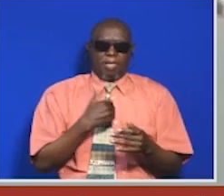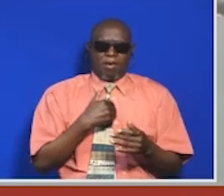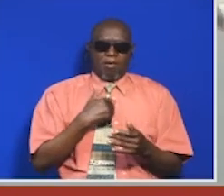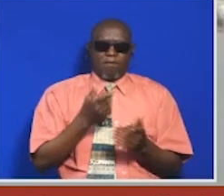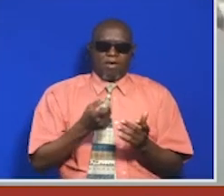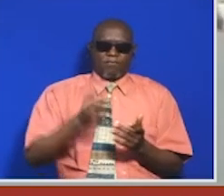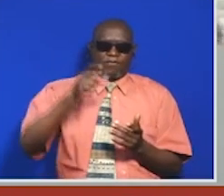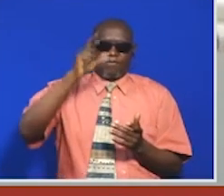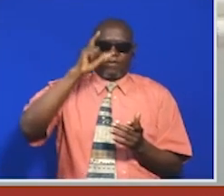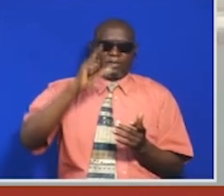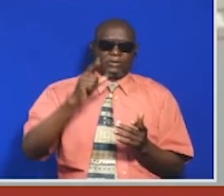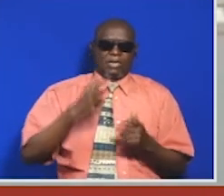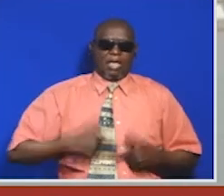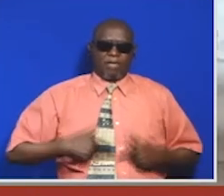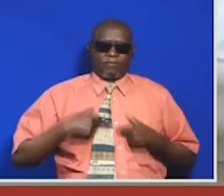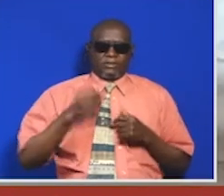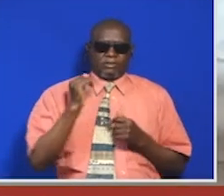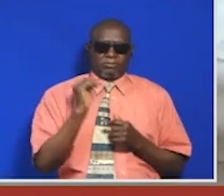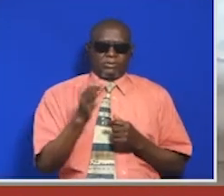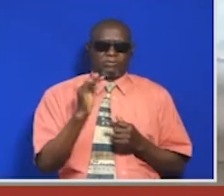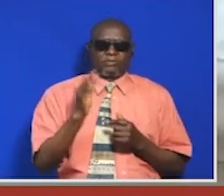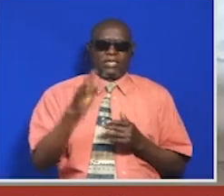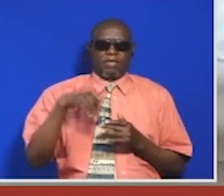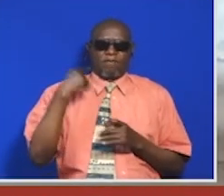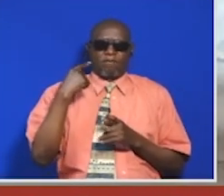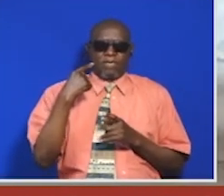ya juu ya maisha, ina mfumuko wa bei wa kila mwaka